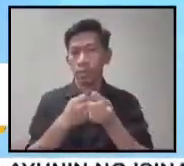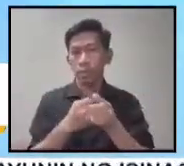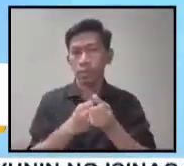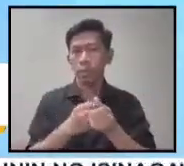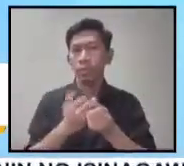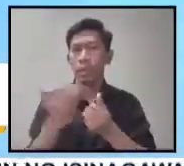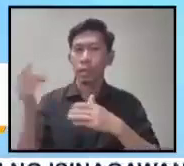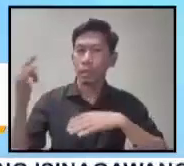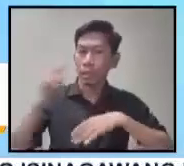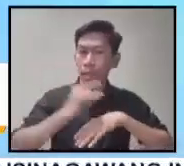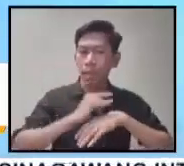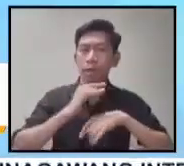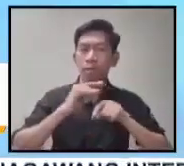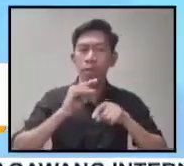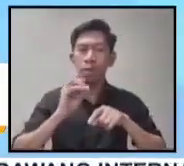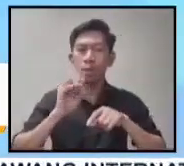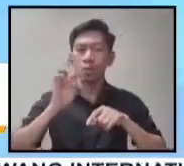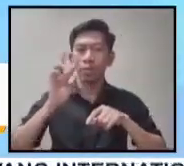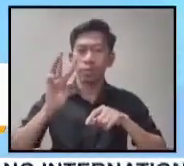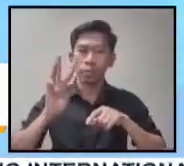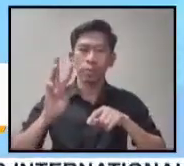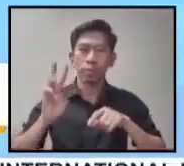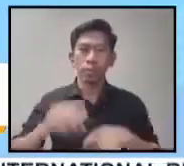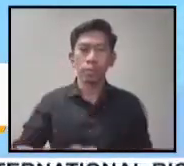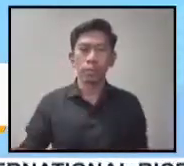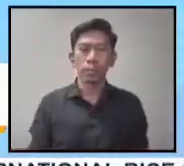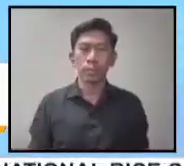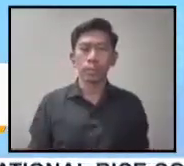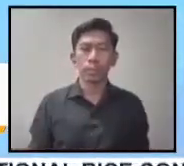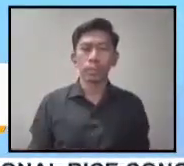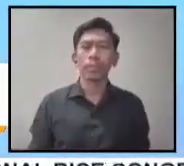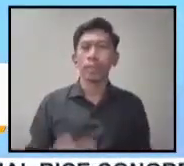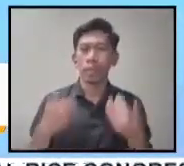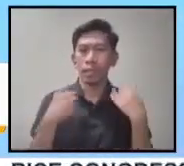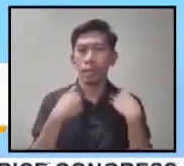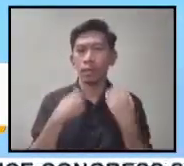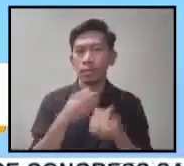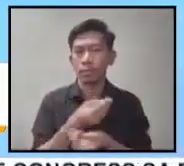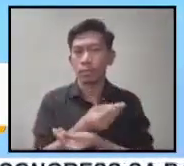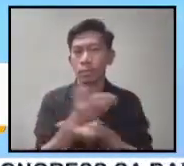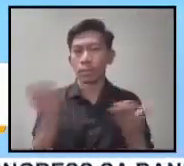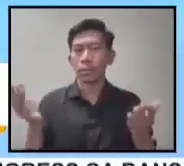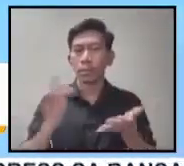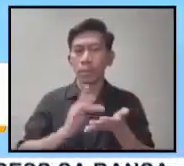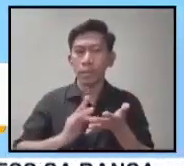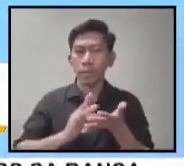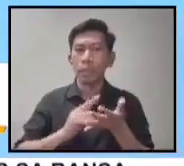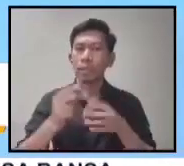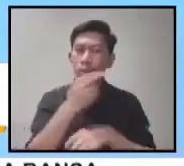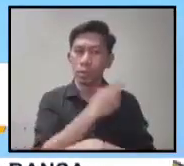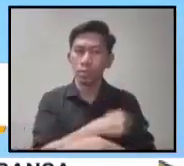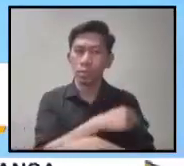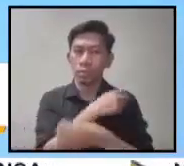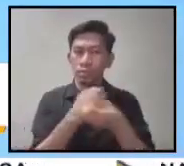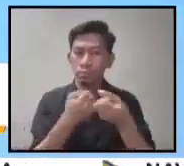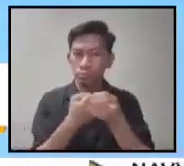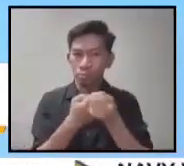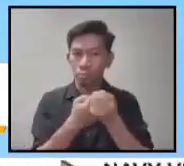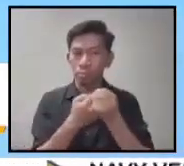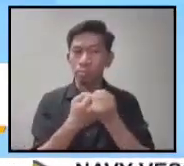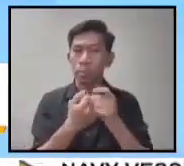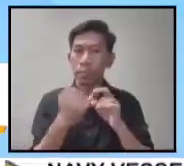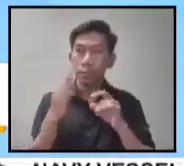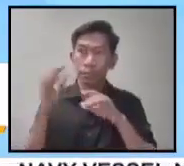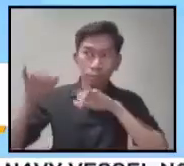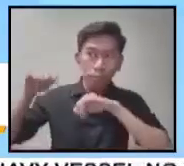at ibang mga apektadong Pilipino. Magbibigay rin sila ng medical and hospital assistance habang nasa ibang bansa pa. Nakatoka naman